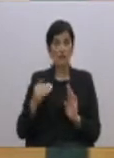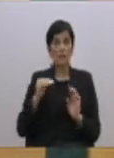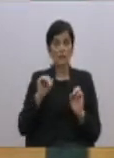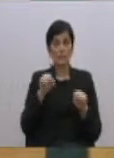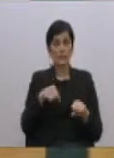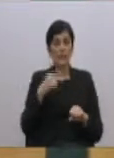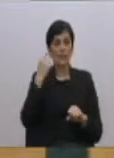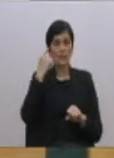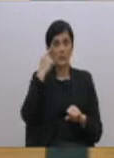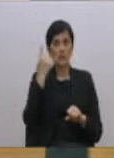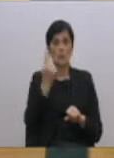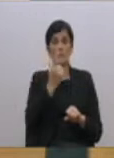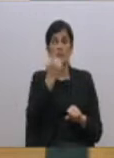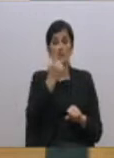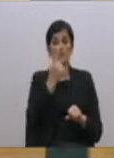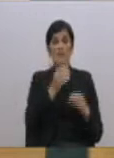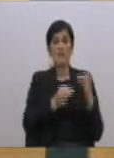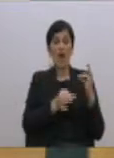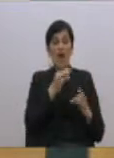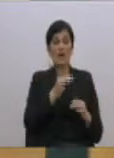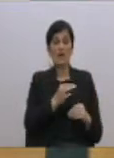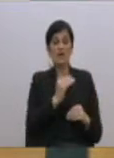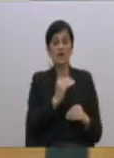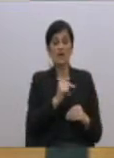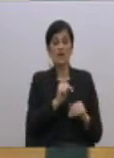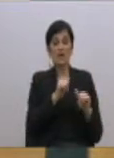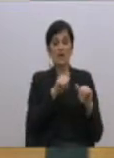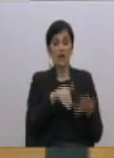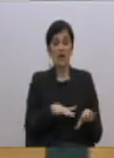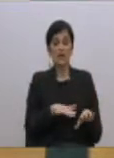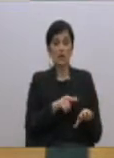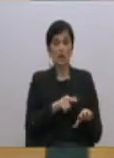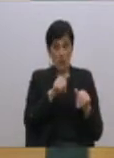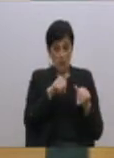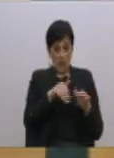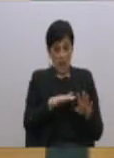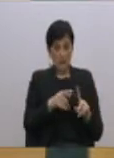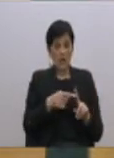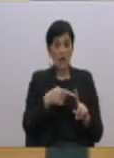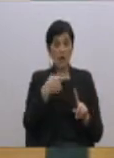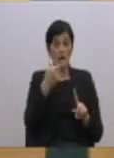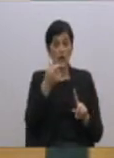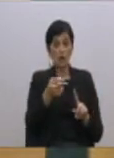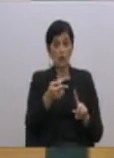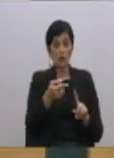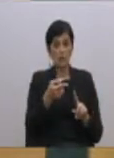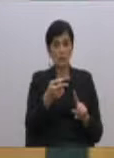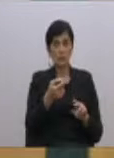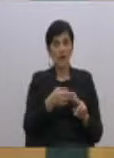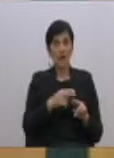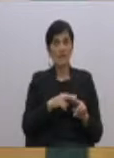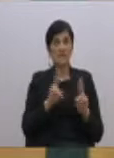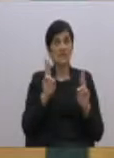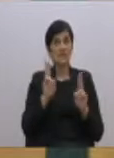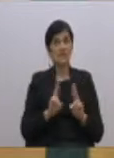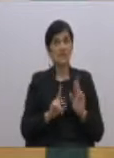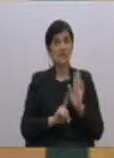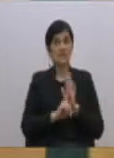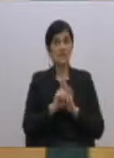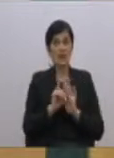ვიფიქროთ იმაზეც, რომ პირველი ინსტანციის გადაწყვეტილება, გადაწყვეტილების გამოტანის შემდგომ იყოს ეს წესი